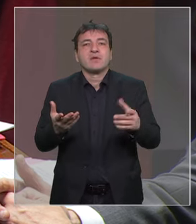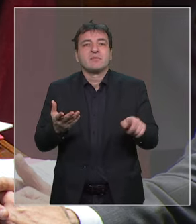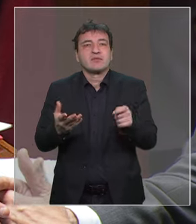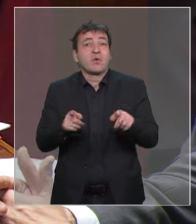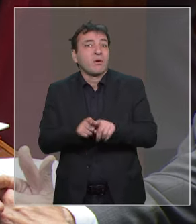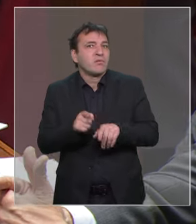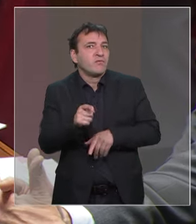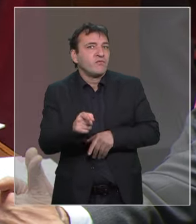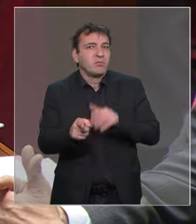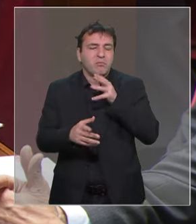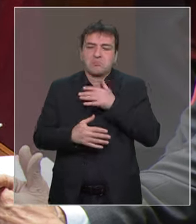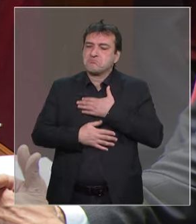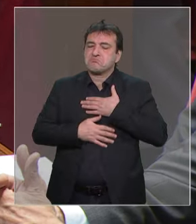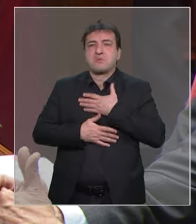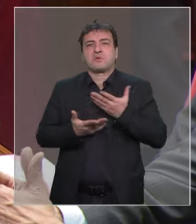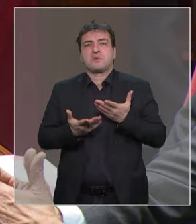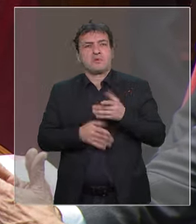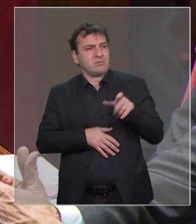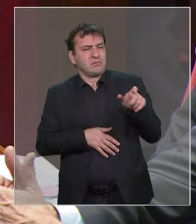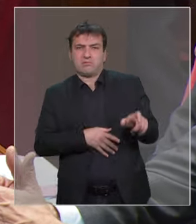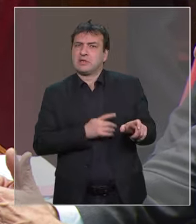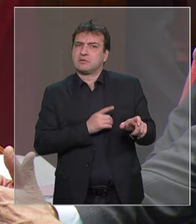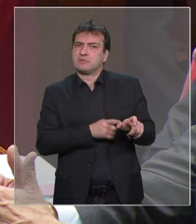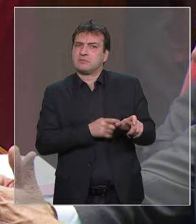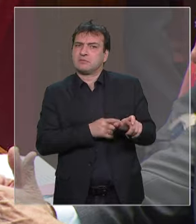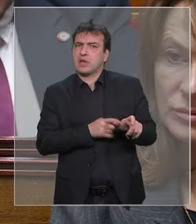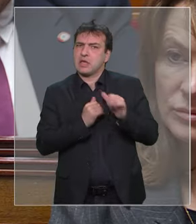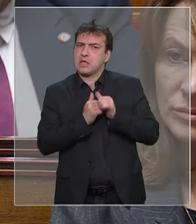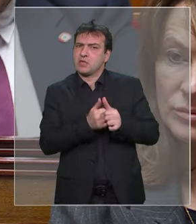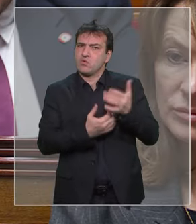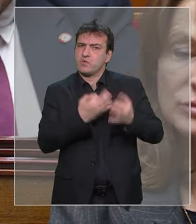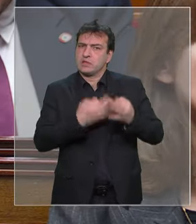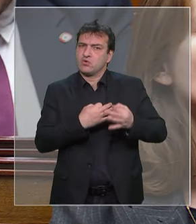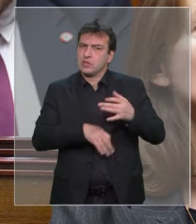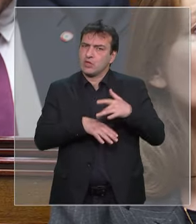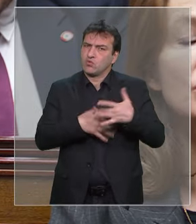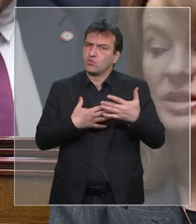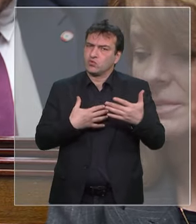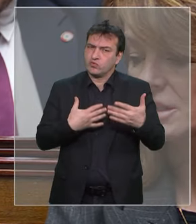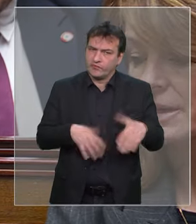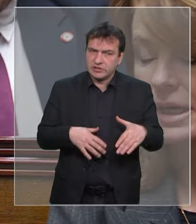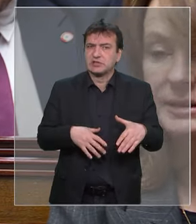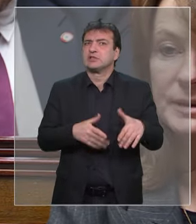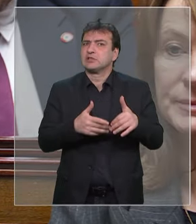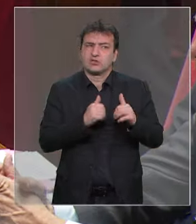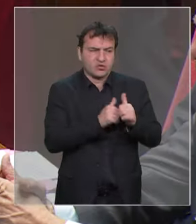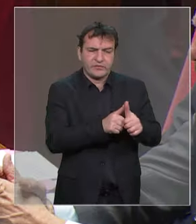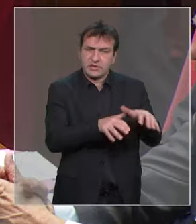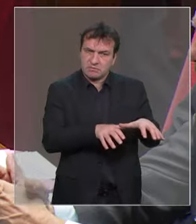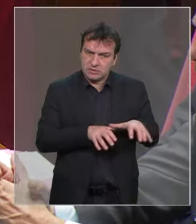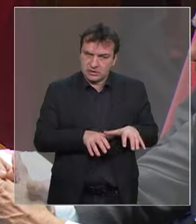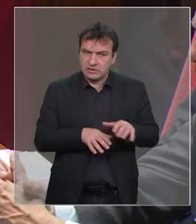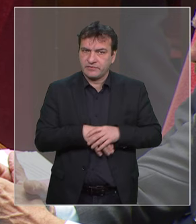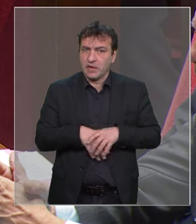vous, je ne peux pas me satisfaire que cette personne qui a fait l'objet d'un suivi judiciaire, qui a fait l'objet d'un suivi administratif, qui était, comme vous l'avez